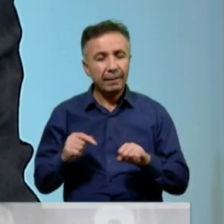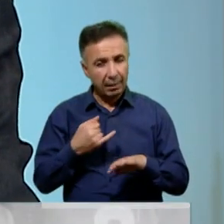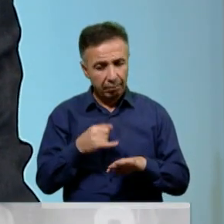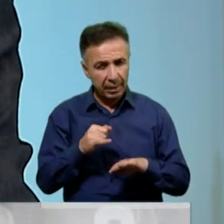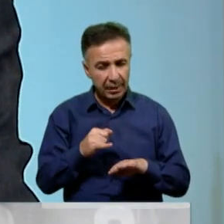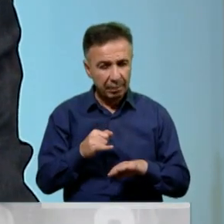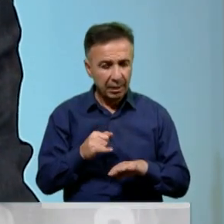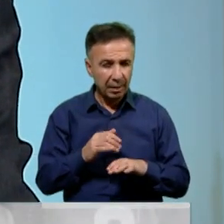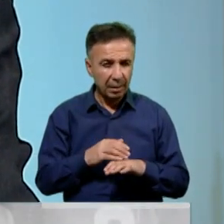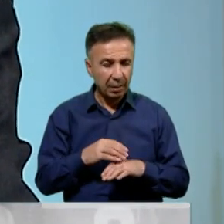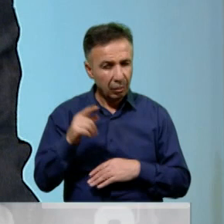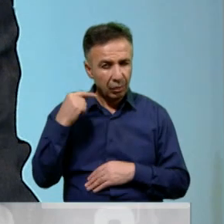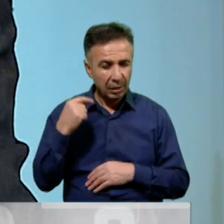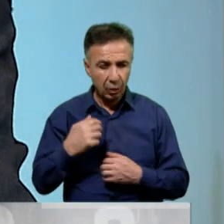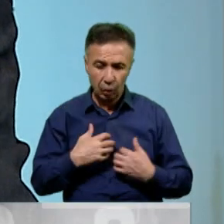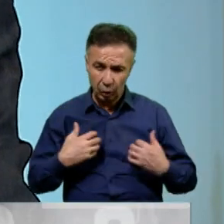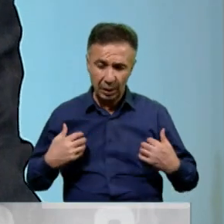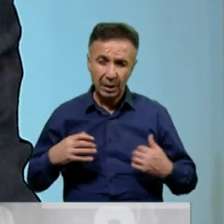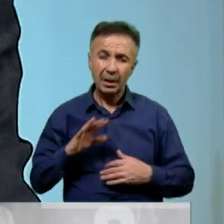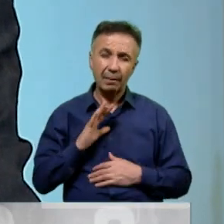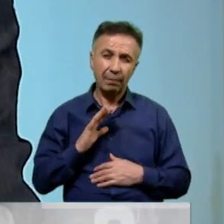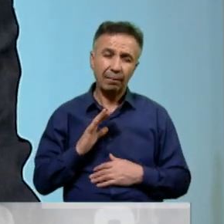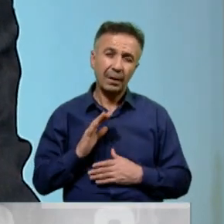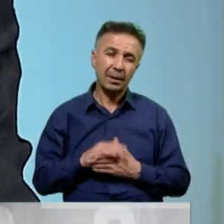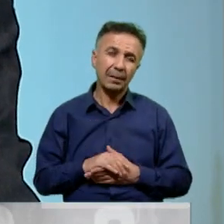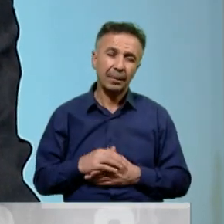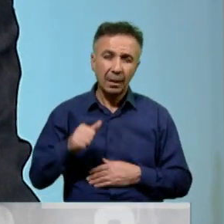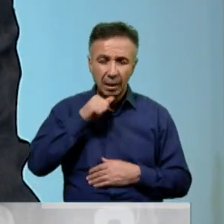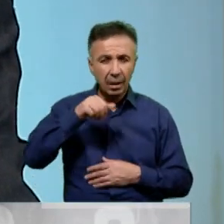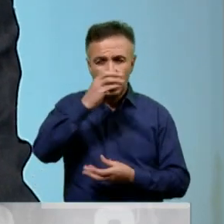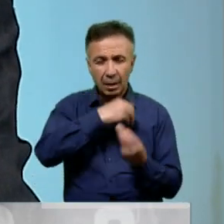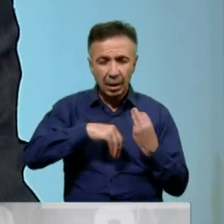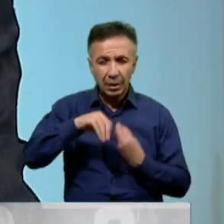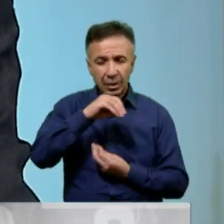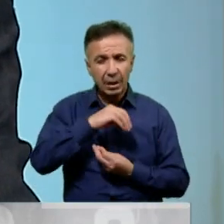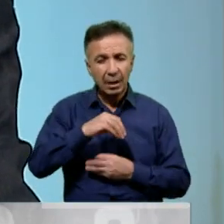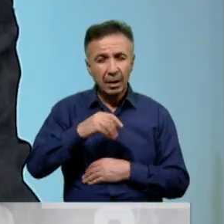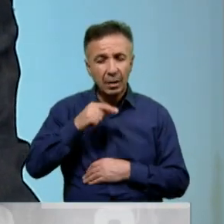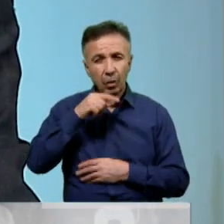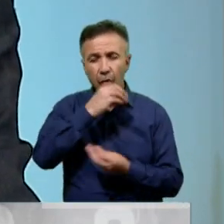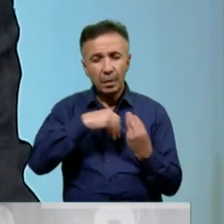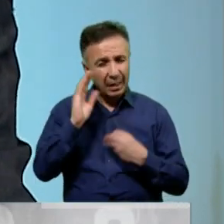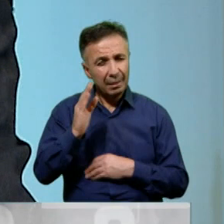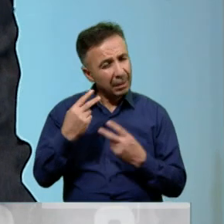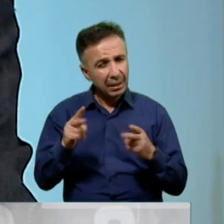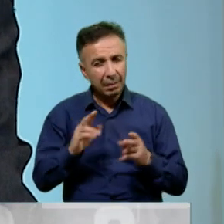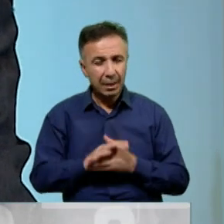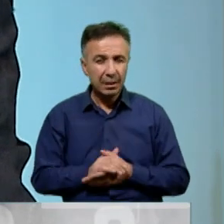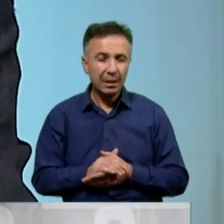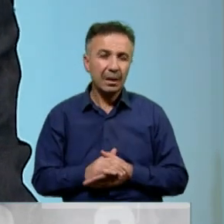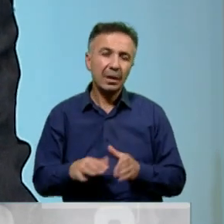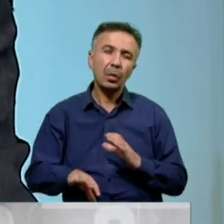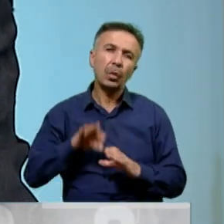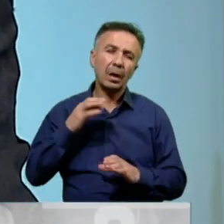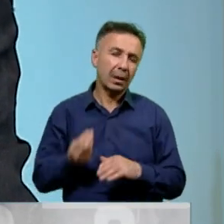mezheplerinin de kanaati, emniyet ortamı varsa hacca umreye gitmelerde bir sakınca olmaz tarzındadır. Yeter ki kurada